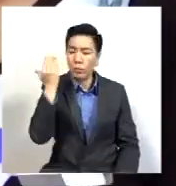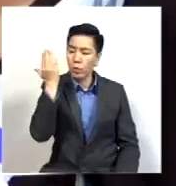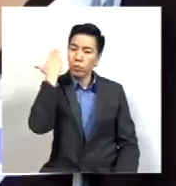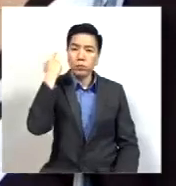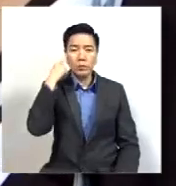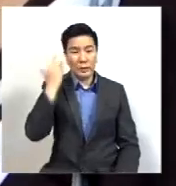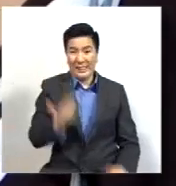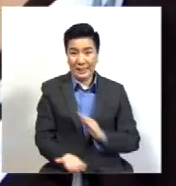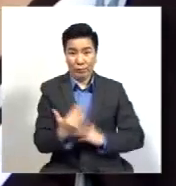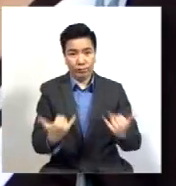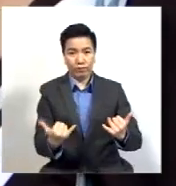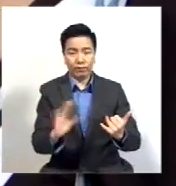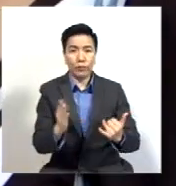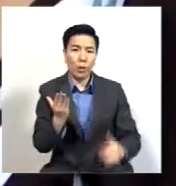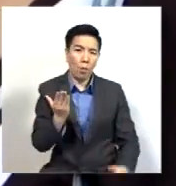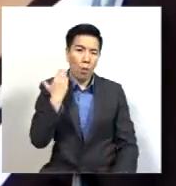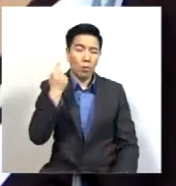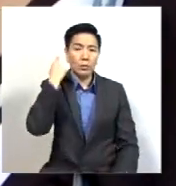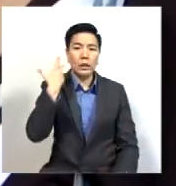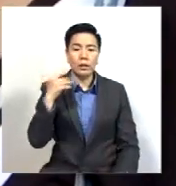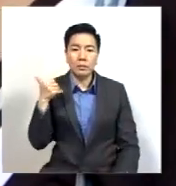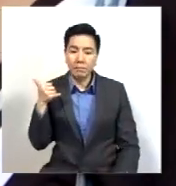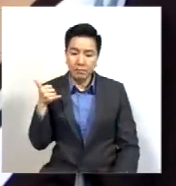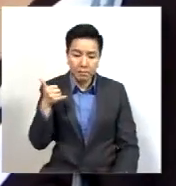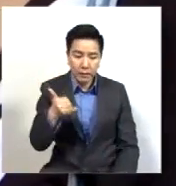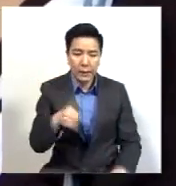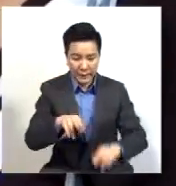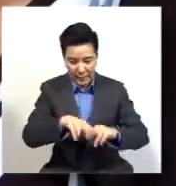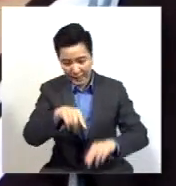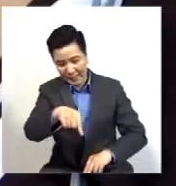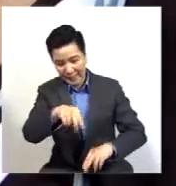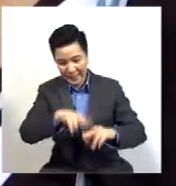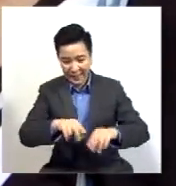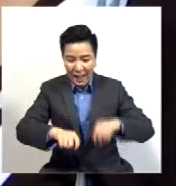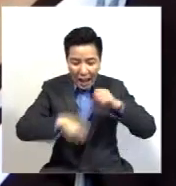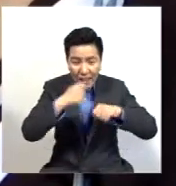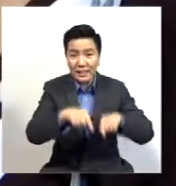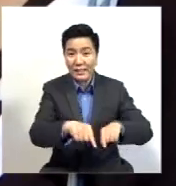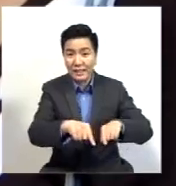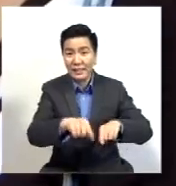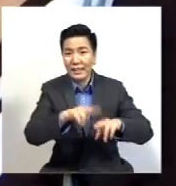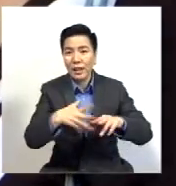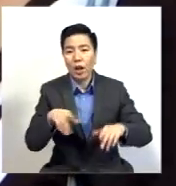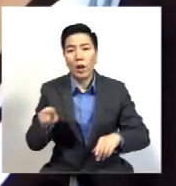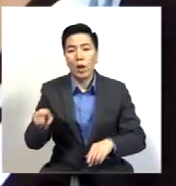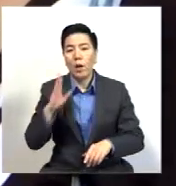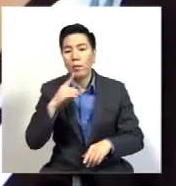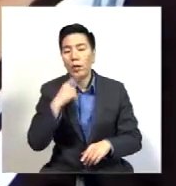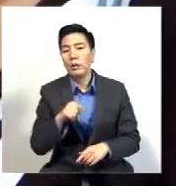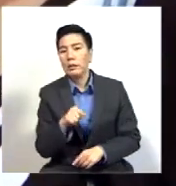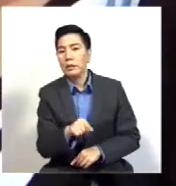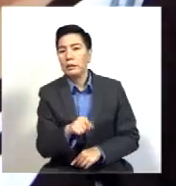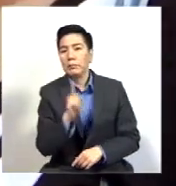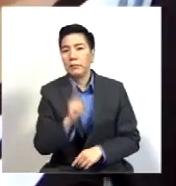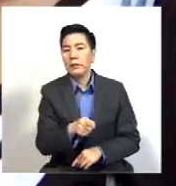นไม่ใช่เมื่อเช้านี้ทุกวันมาเสร็จแล้วเขามานั่งกินตรงนี้นะแต่ลูกน้องบอกว่าคนนี้เขา